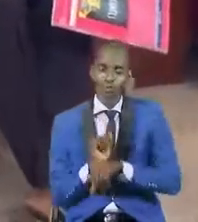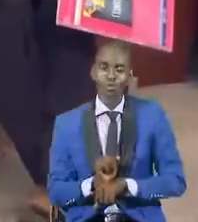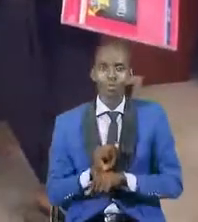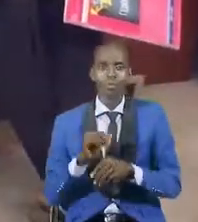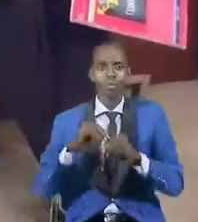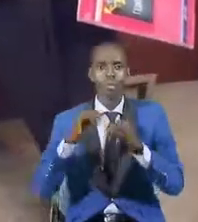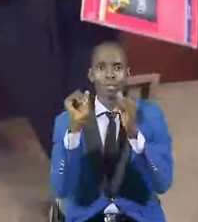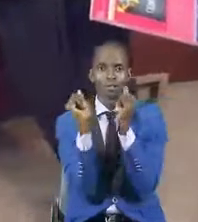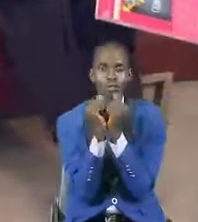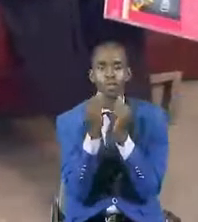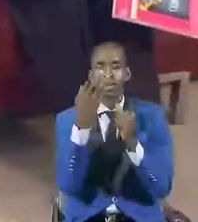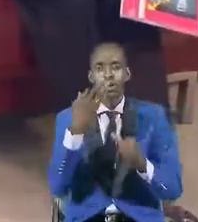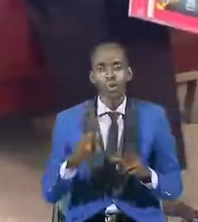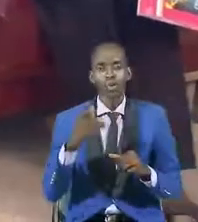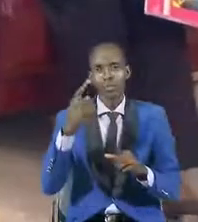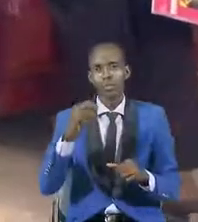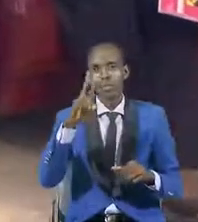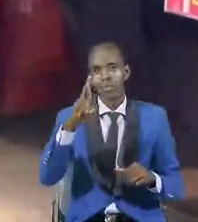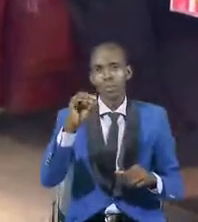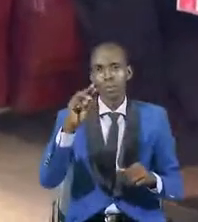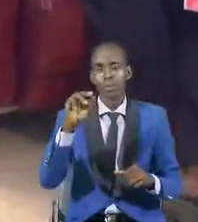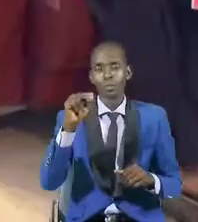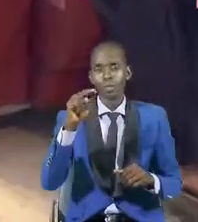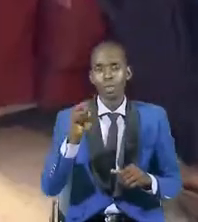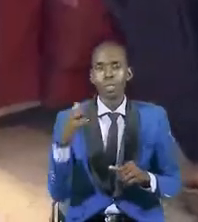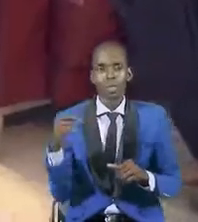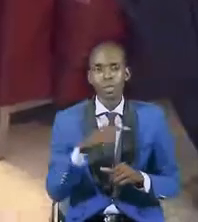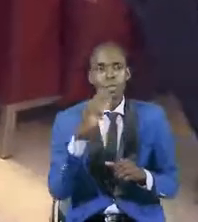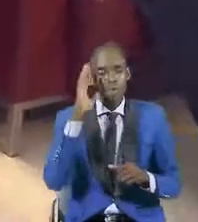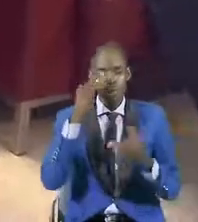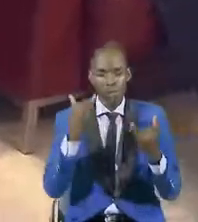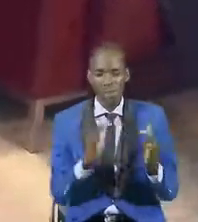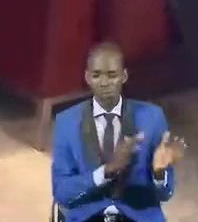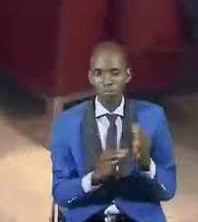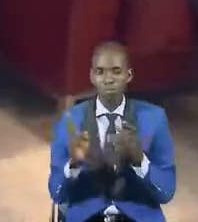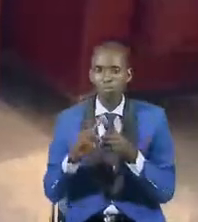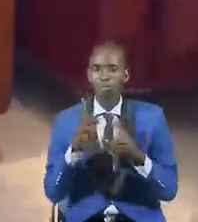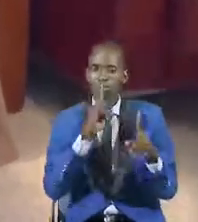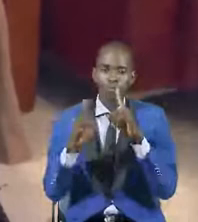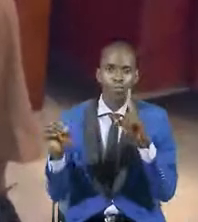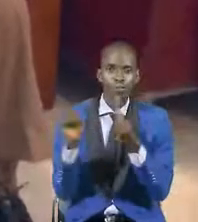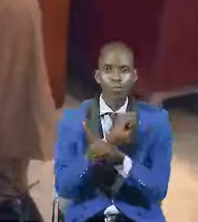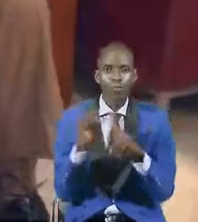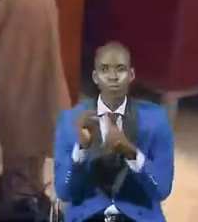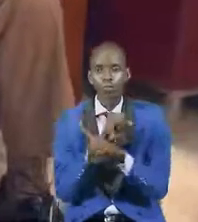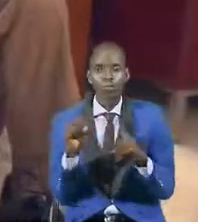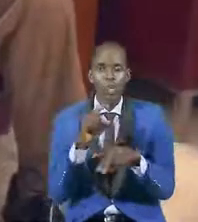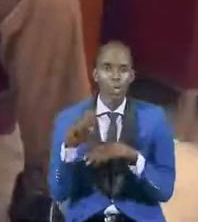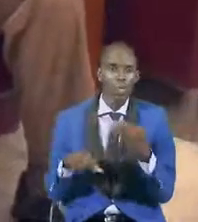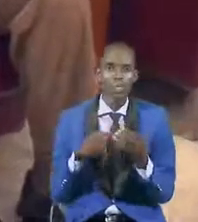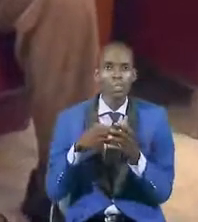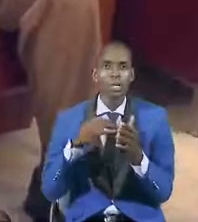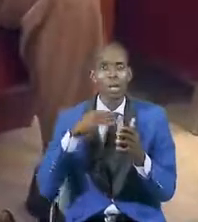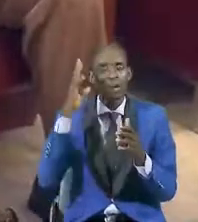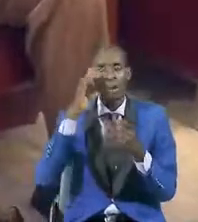captivité des Romains. Il n'aime pas notre pays. Donc ils vont le diffamer, le publier et à tous